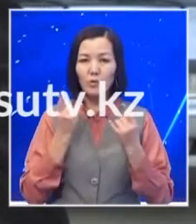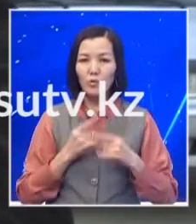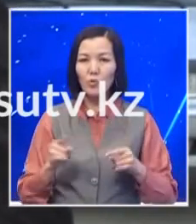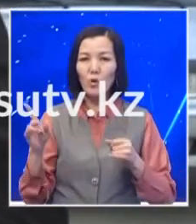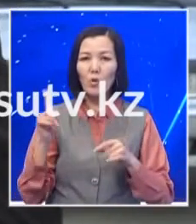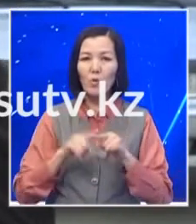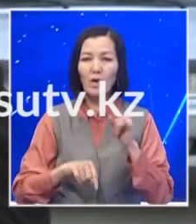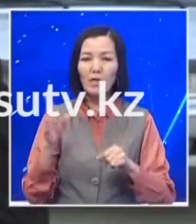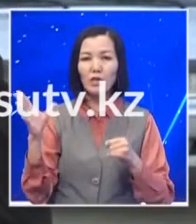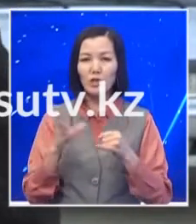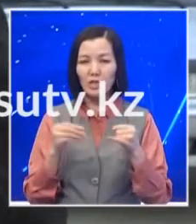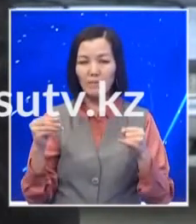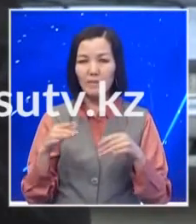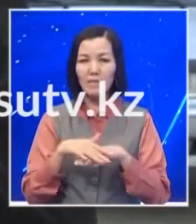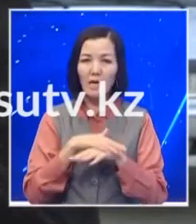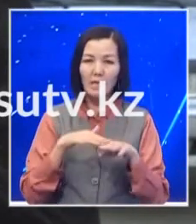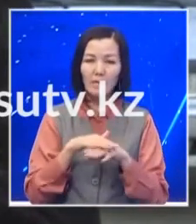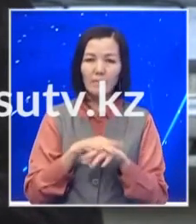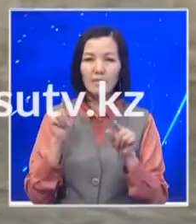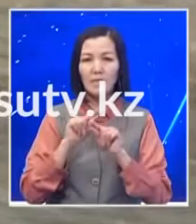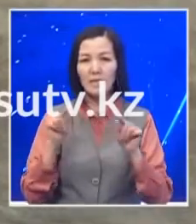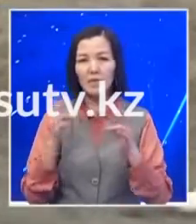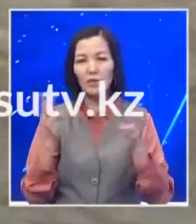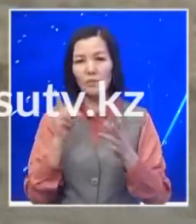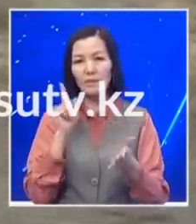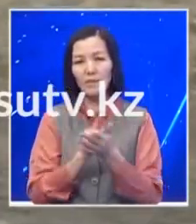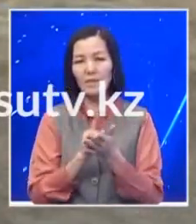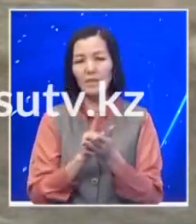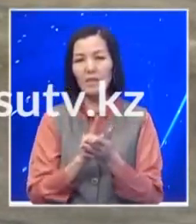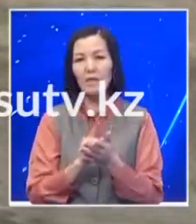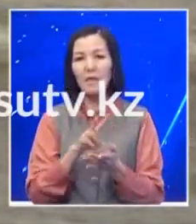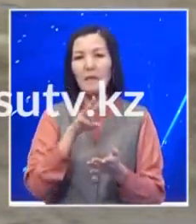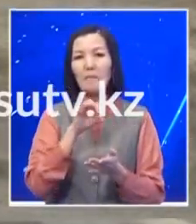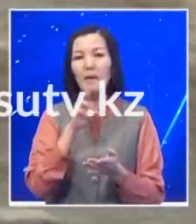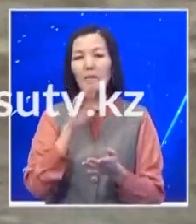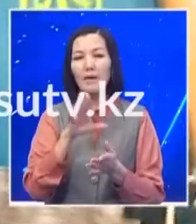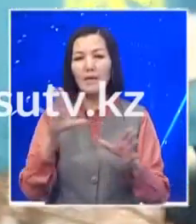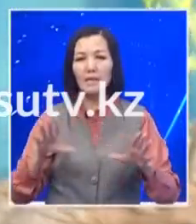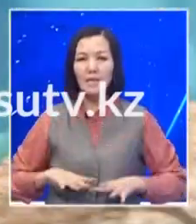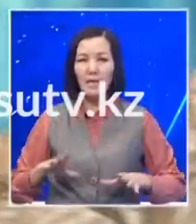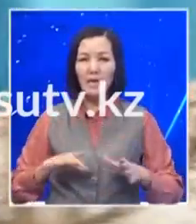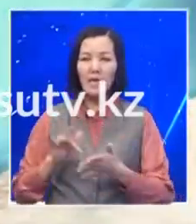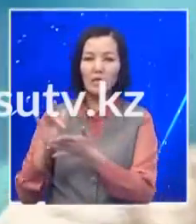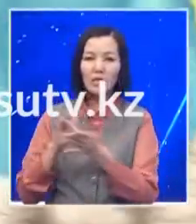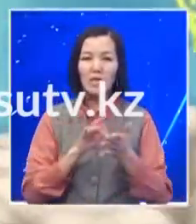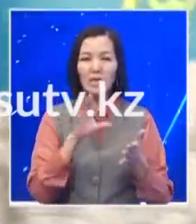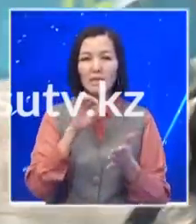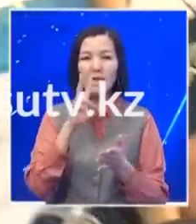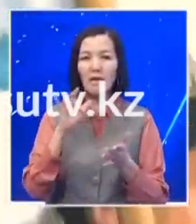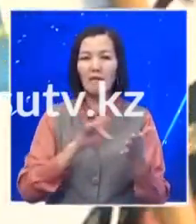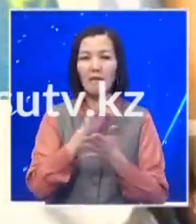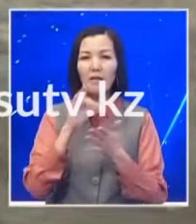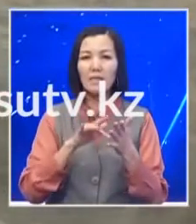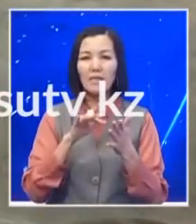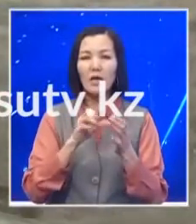алтын бесігіміз, тұрған жеріміз. Соны насихаттау. Маман Ержанов бастаған салт атты саяхатшылар Сарқан қаласына